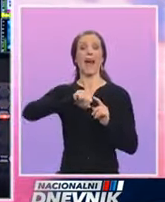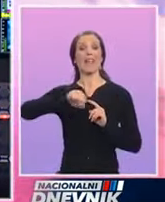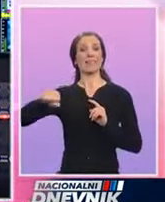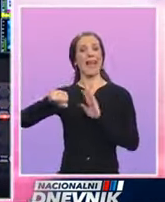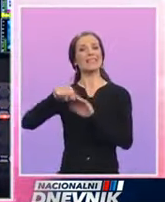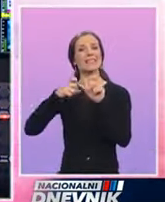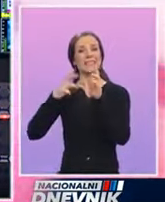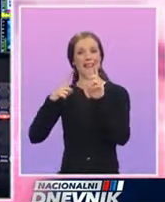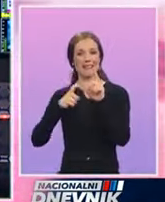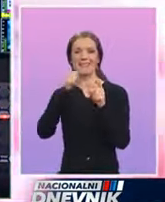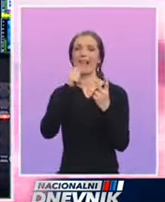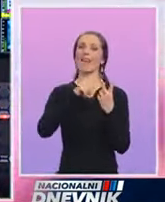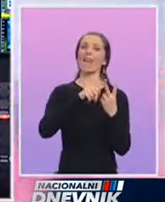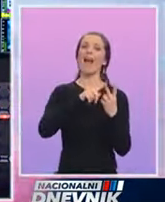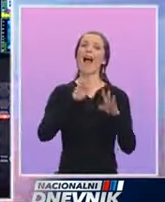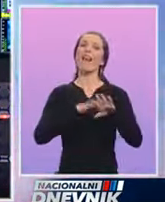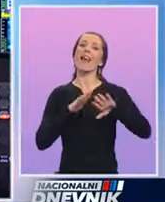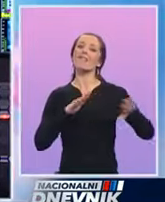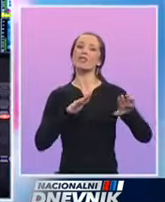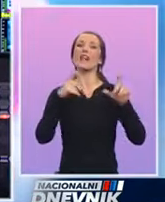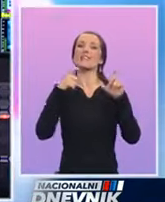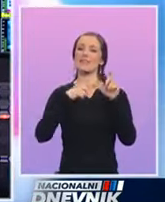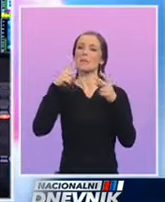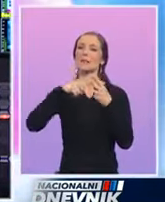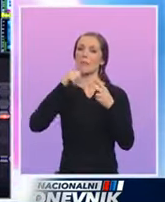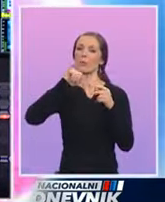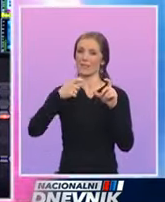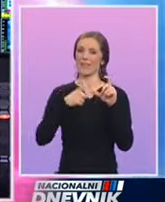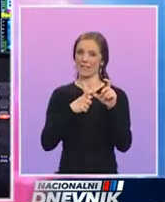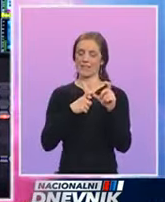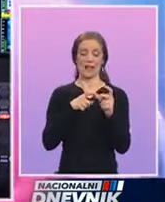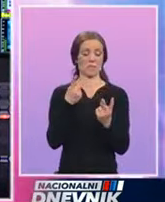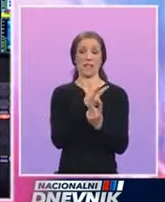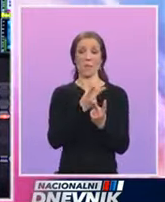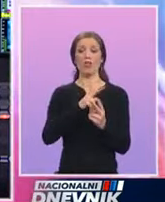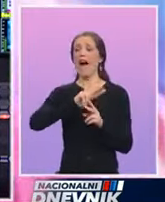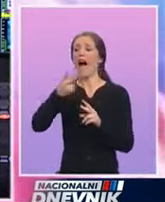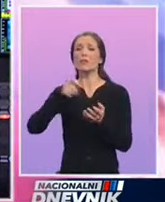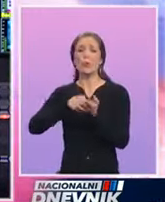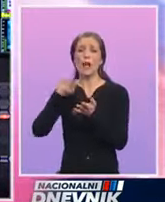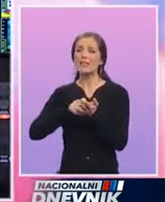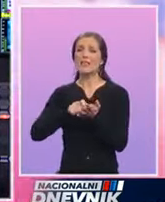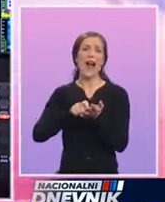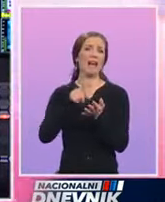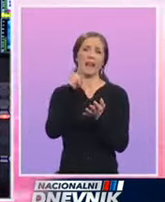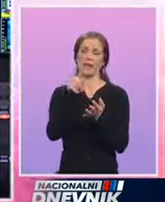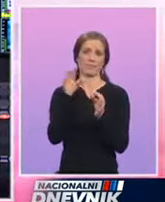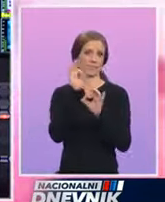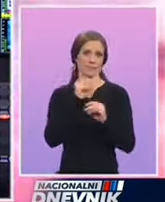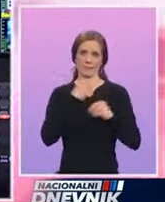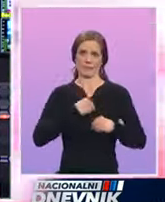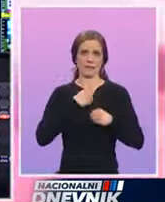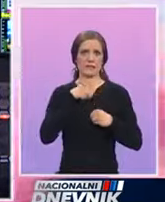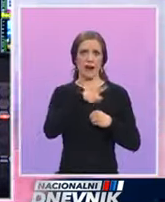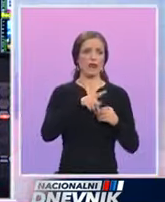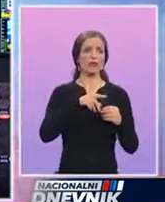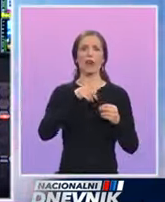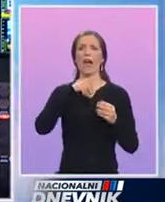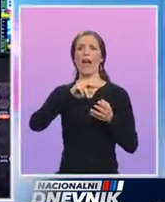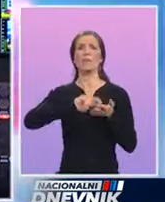i levičarskog programa koalicije SPS-PUPS Jedinstvena Srbija, dok svi ostali nude mračne scenarije, poput masovnih otpuštanja